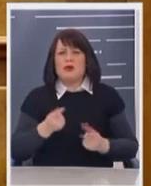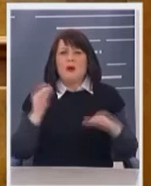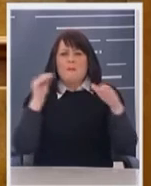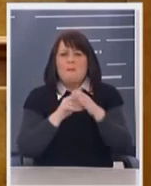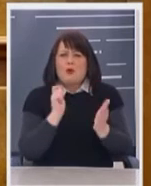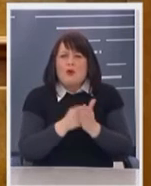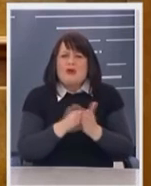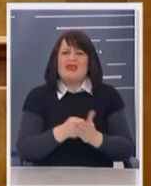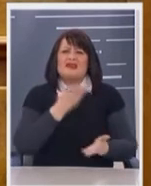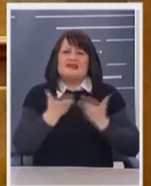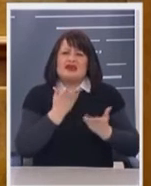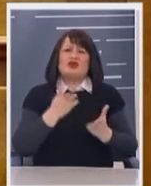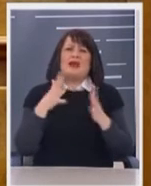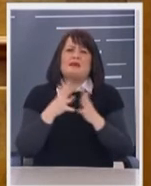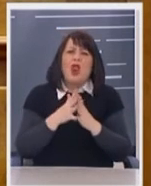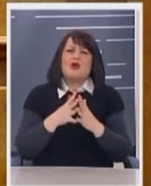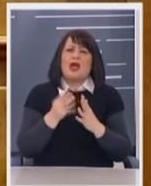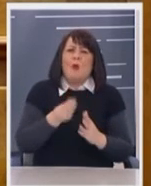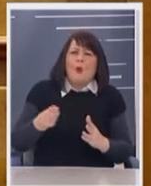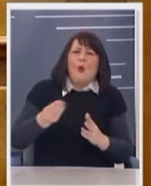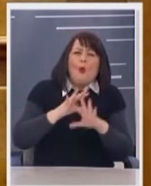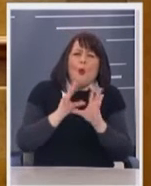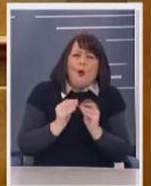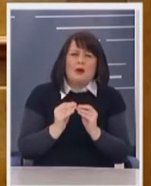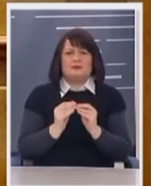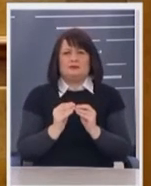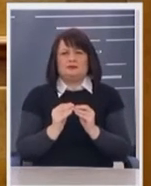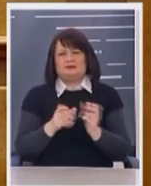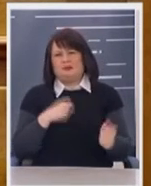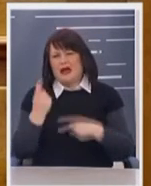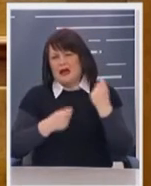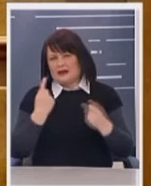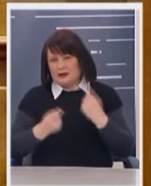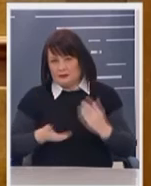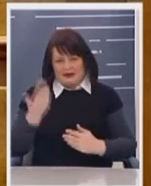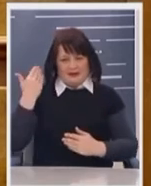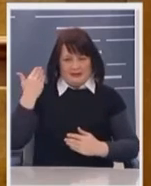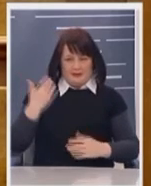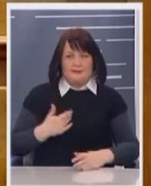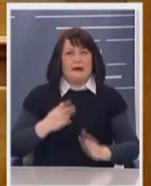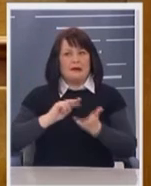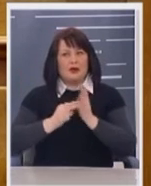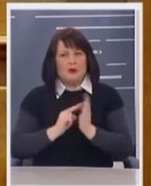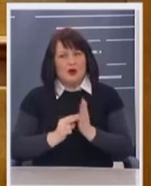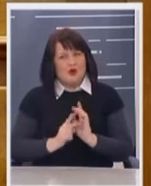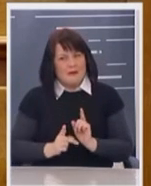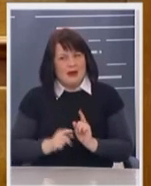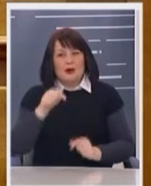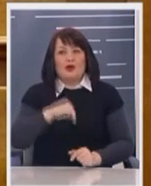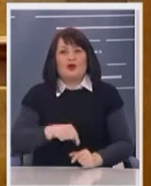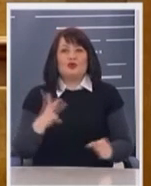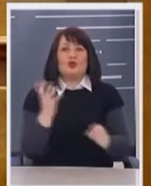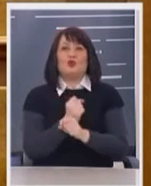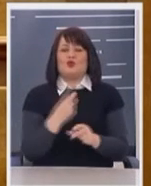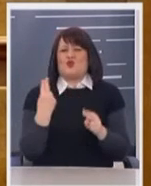στις δαπάνες, στις υπερτιμολογήσεις, και έτσι καταφέραμε και ένα άλλο μεγάλο κατόρθωμα,